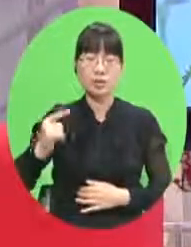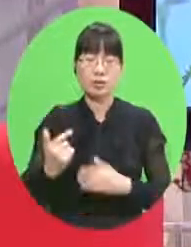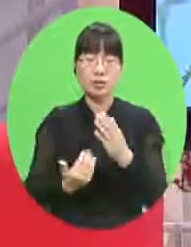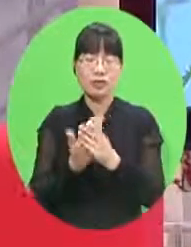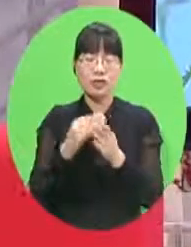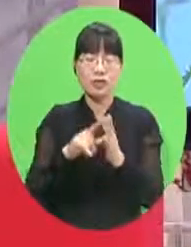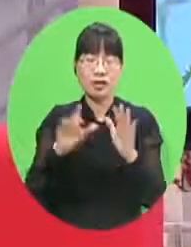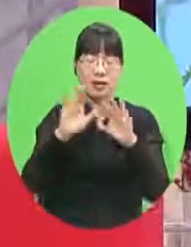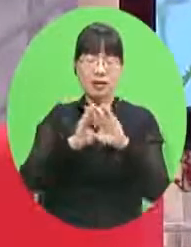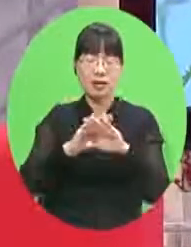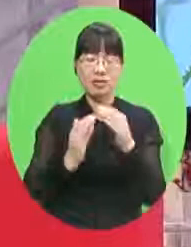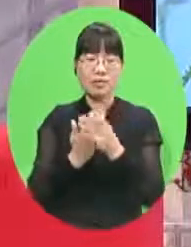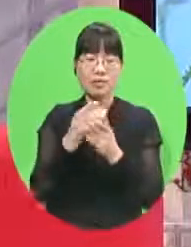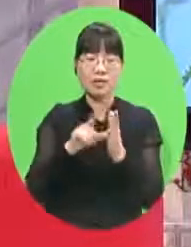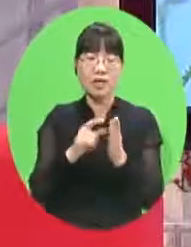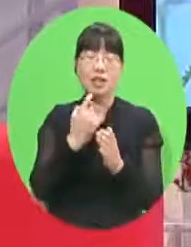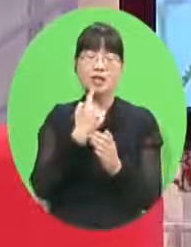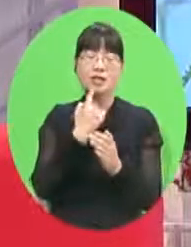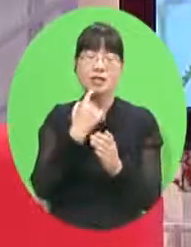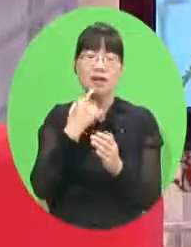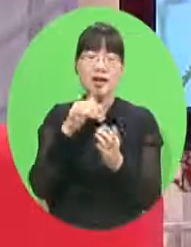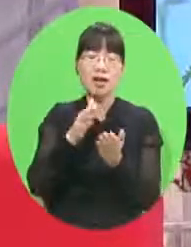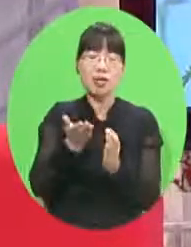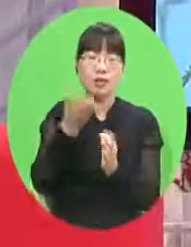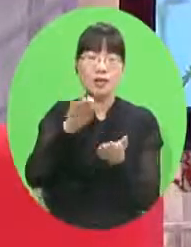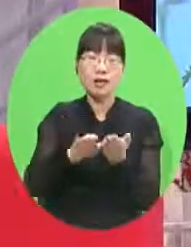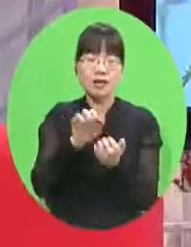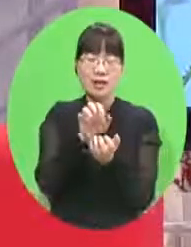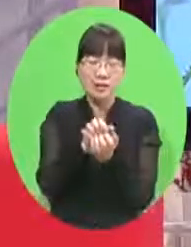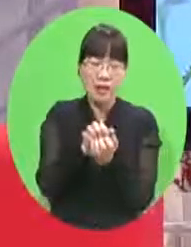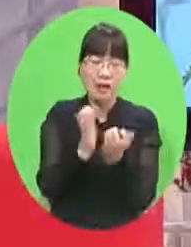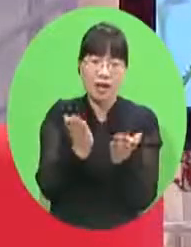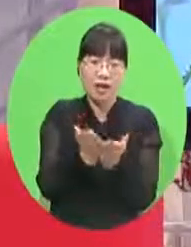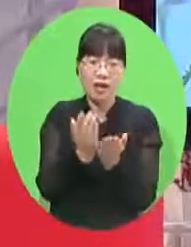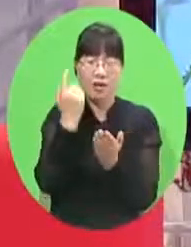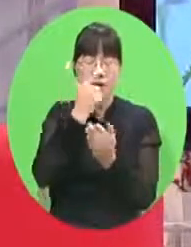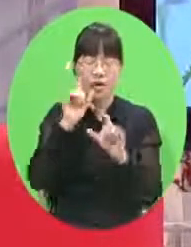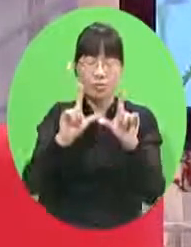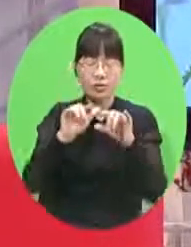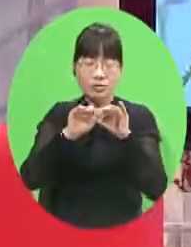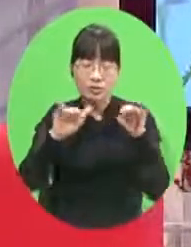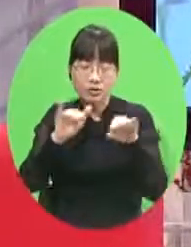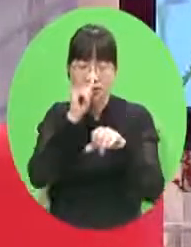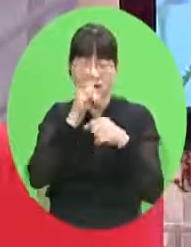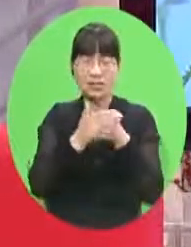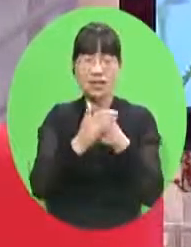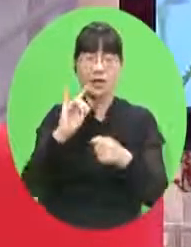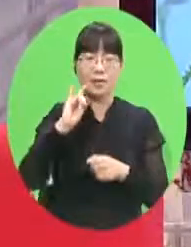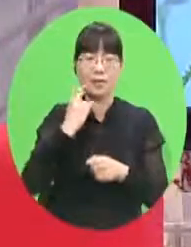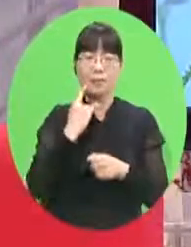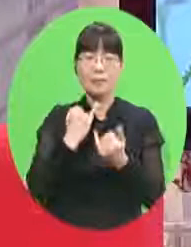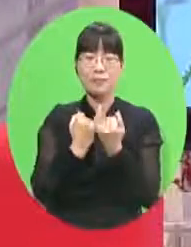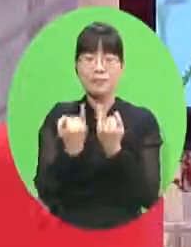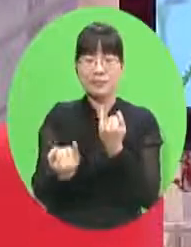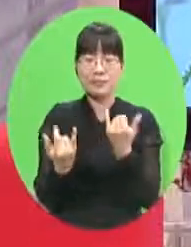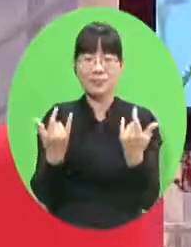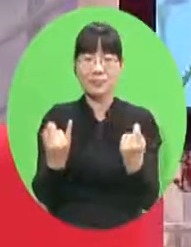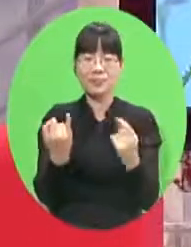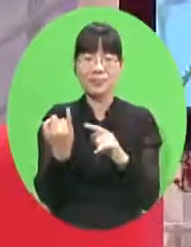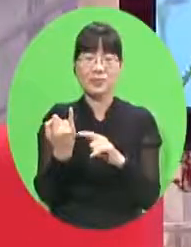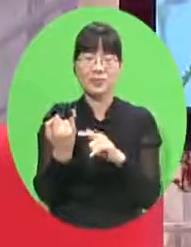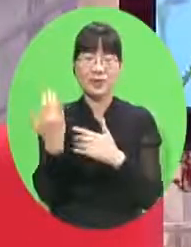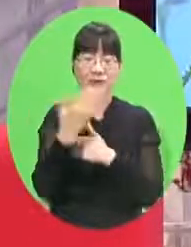밤에 나오니까 그때 상악하악을 딱 맞춰서 얼굴 균형 균형에 맞춰야 이제 예뻐지니까요. 했으면 좋겠고 또 이제 여자들은